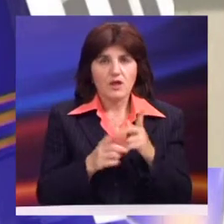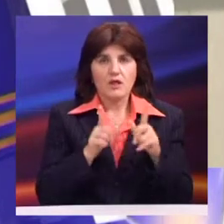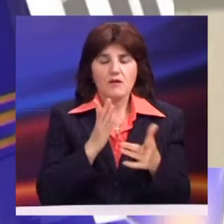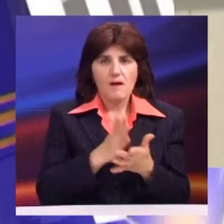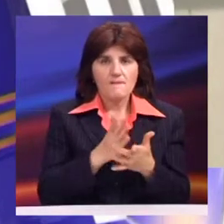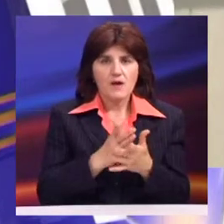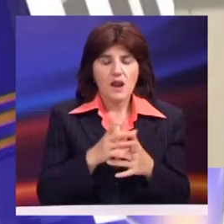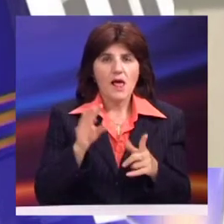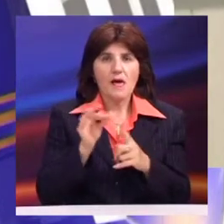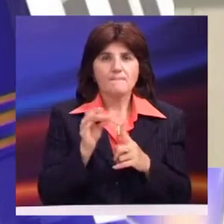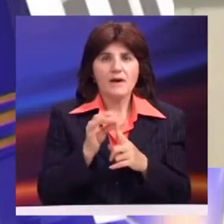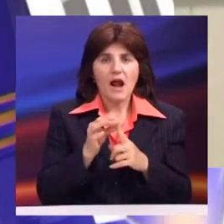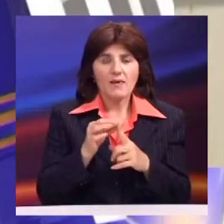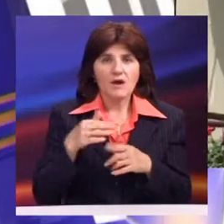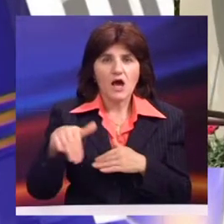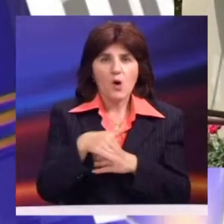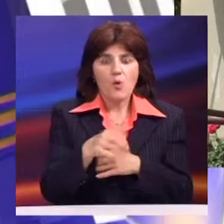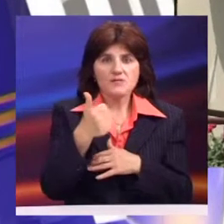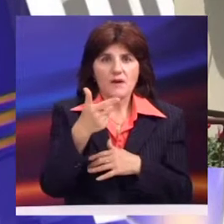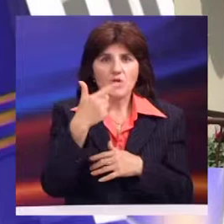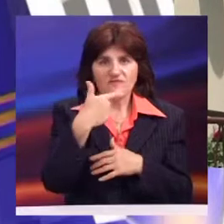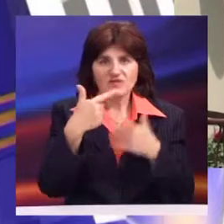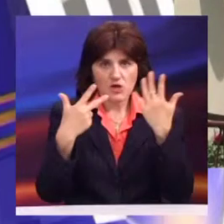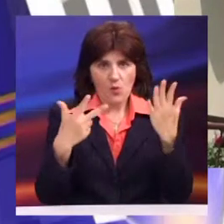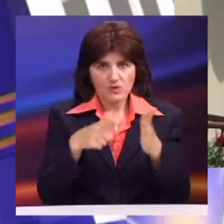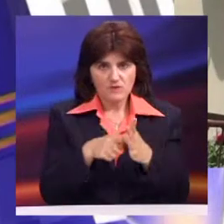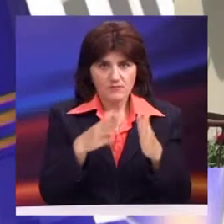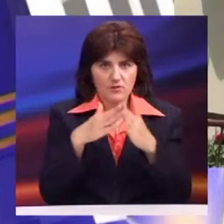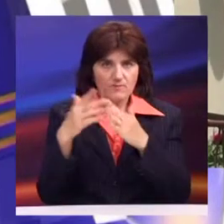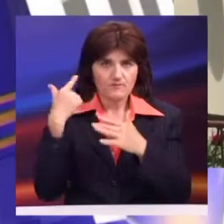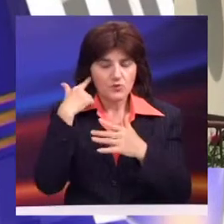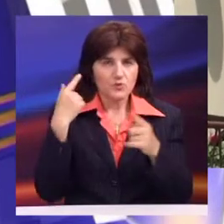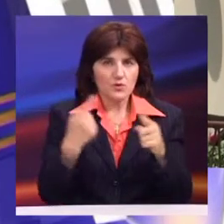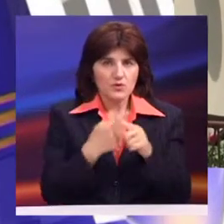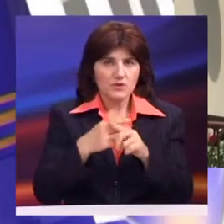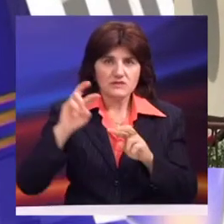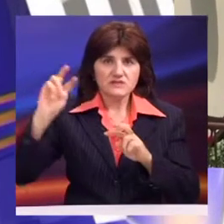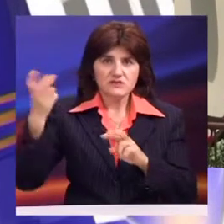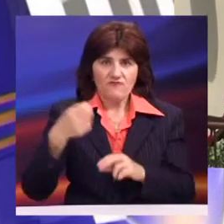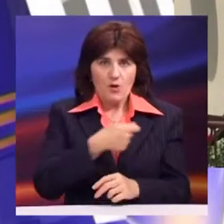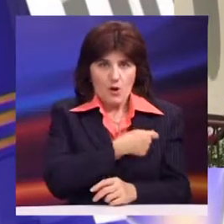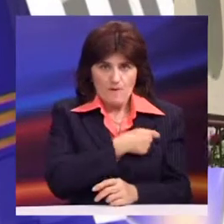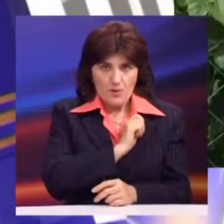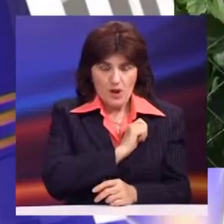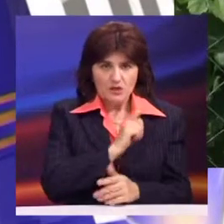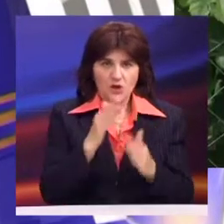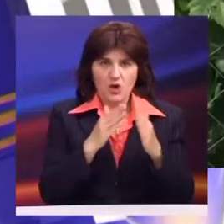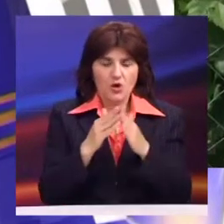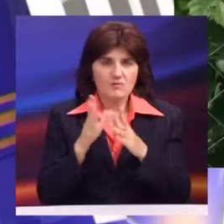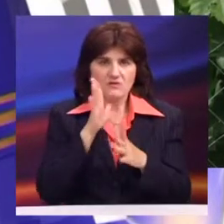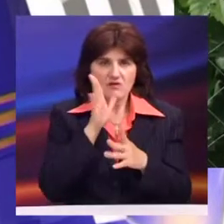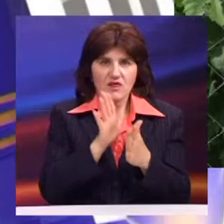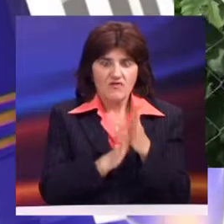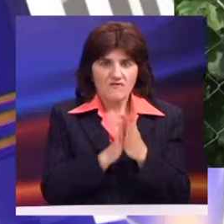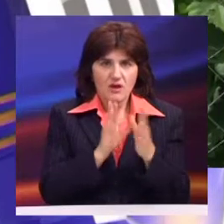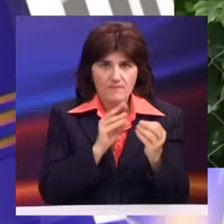Tragedija se dogodila u ulici Palmina broj 28 u naselju Mali Radanovac. Komšije su čule svađu i pozvale policiju. Komšije nisu